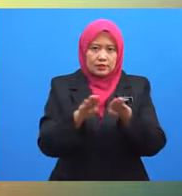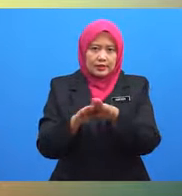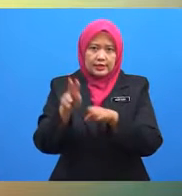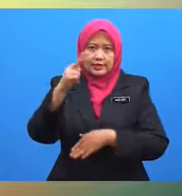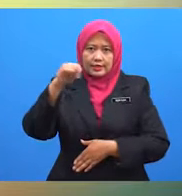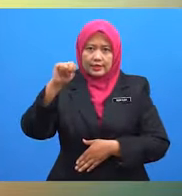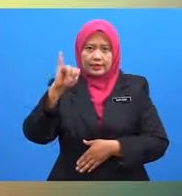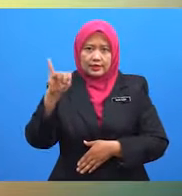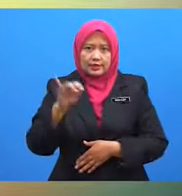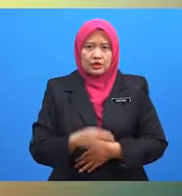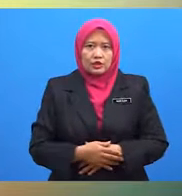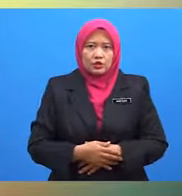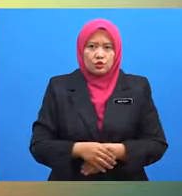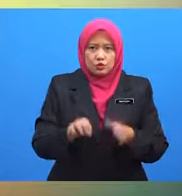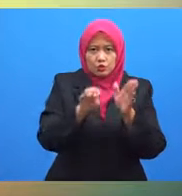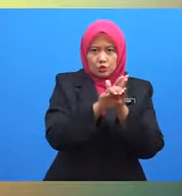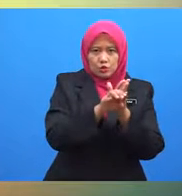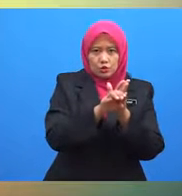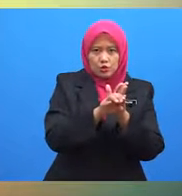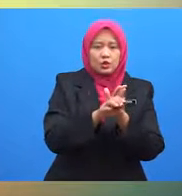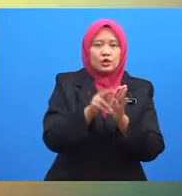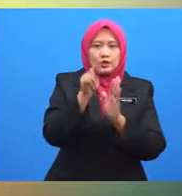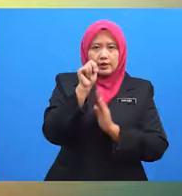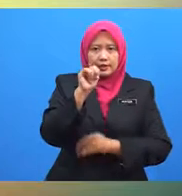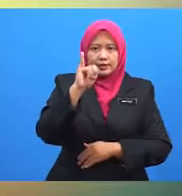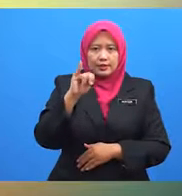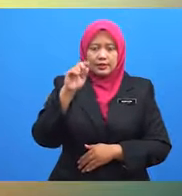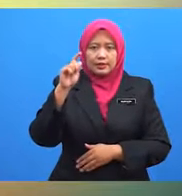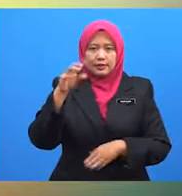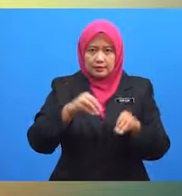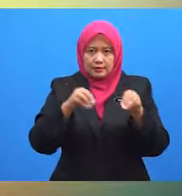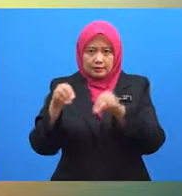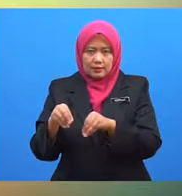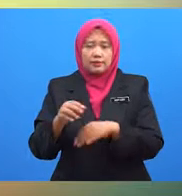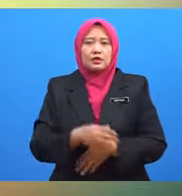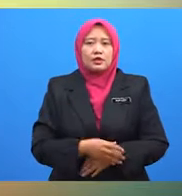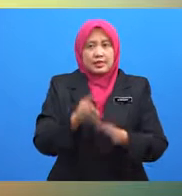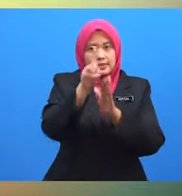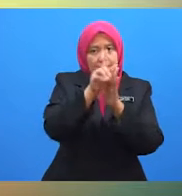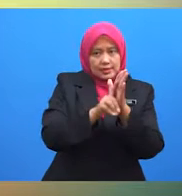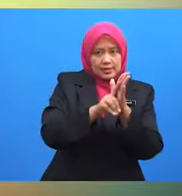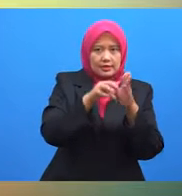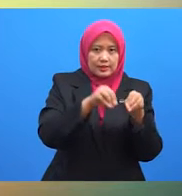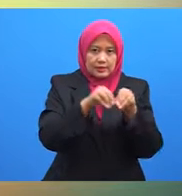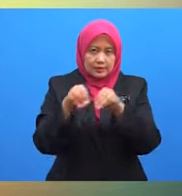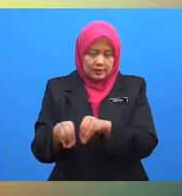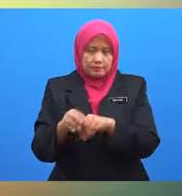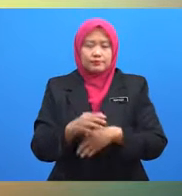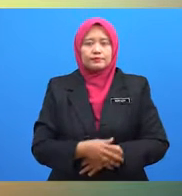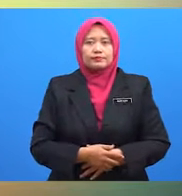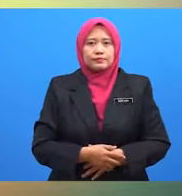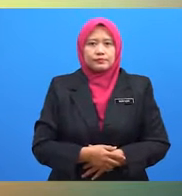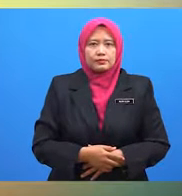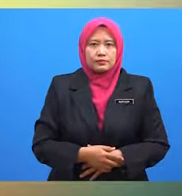per sebagai par. Contohnya, parwat, berbuat.